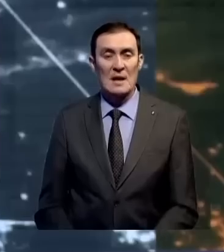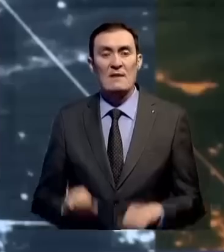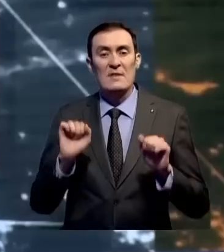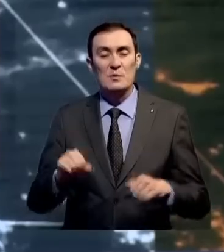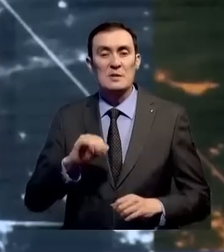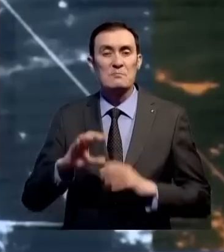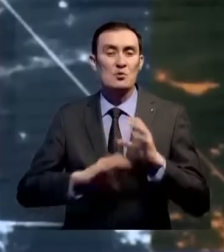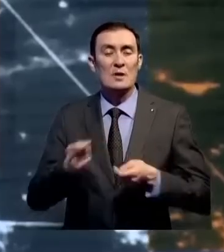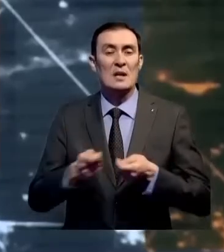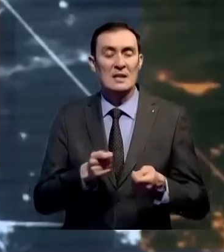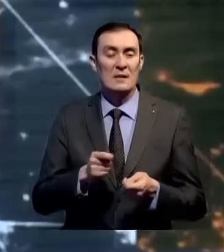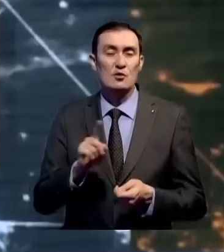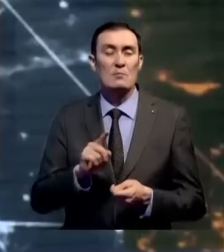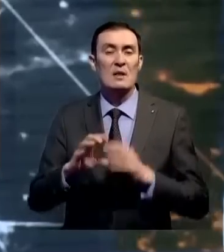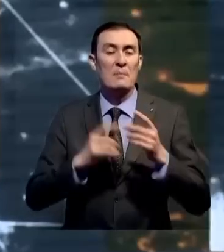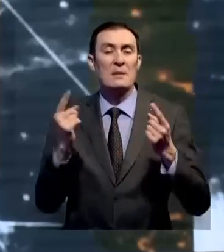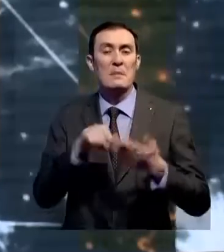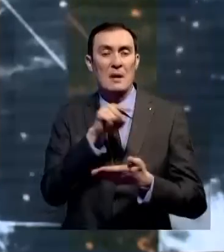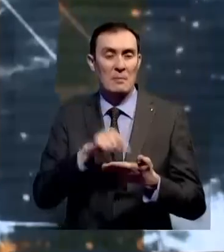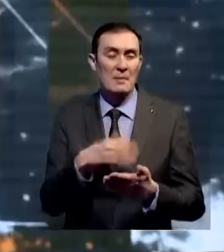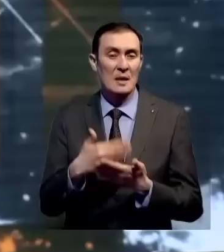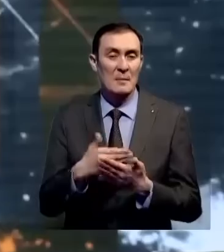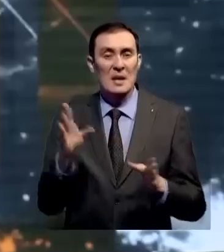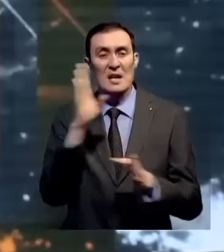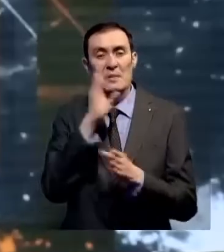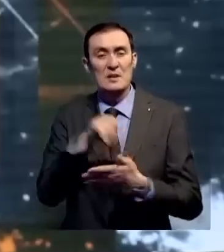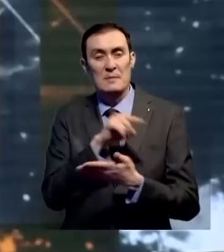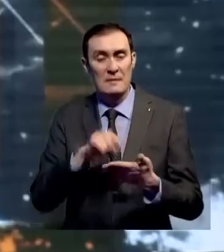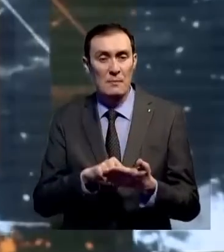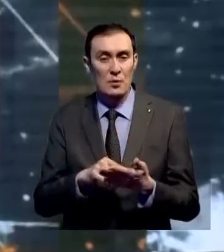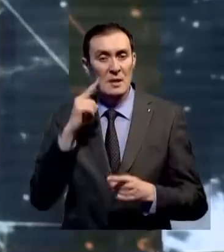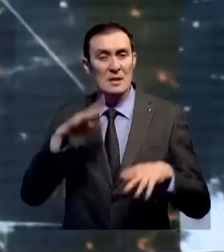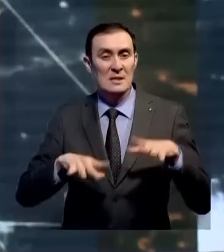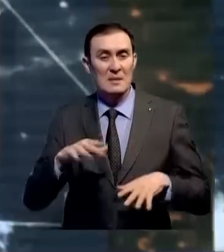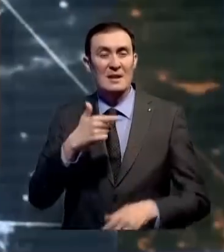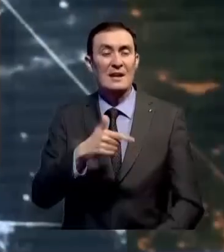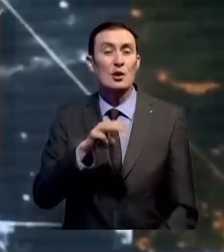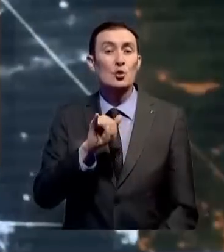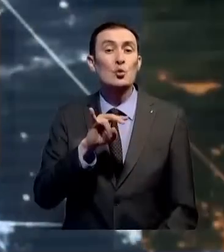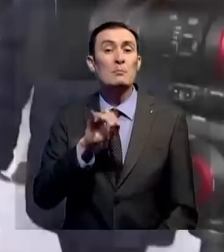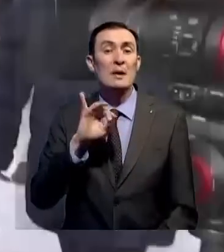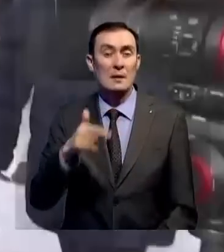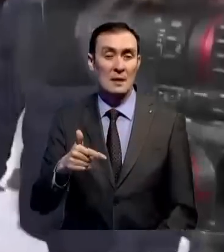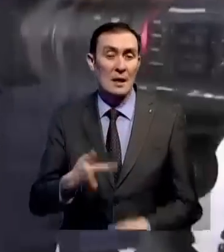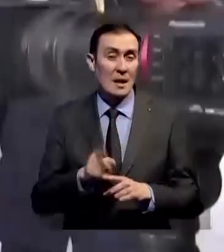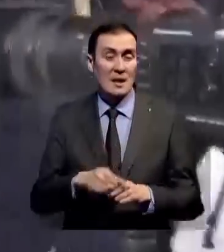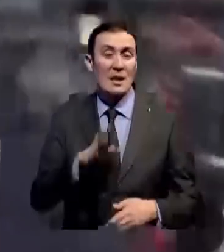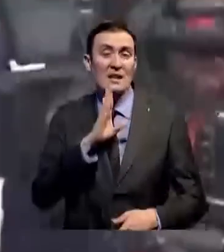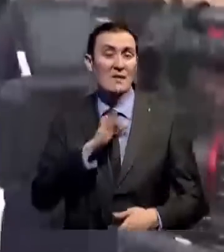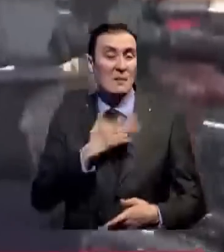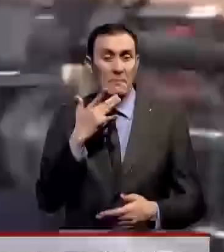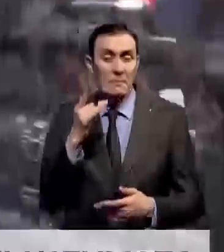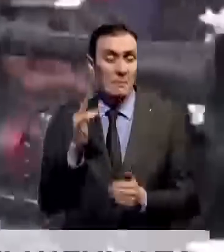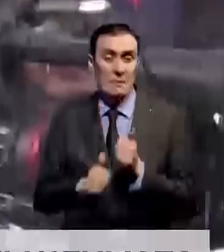Способность мировых лидеров бороться с глобальными вызовами, в частности с климатическими, поставила под сомнение Грета Тунберг. Экоактивистка не первый